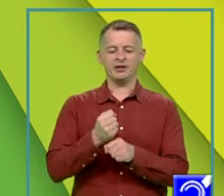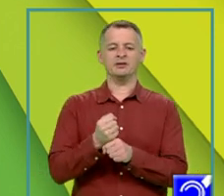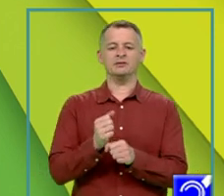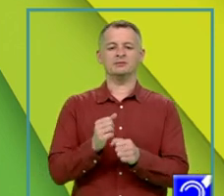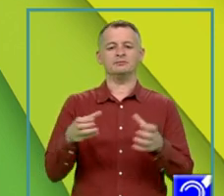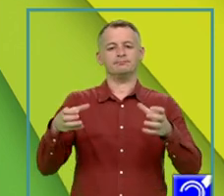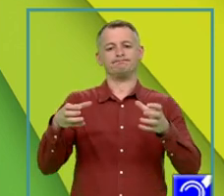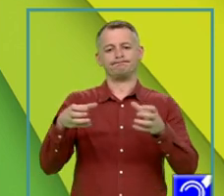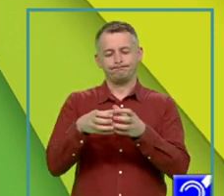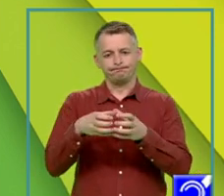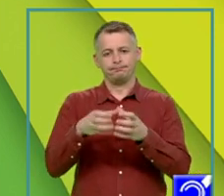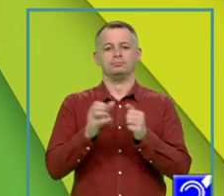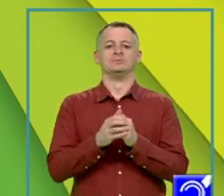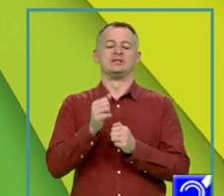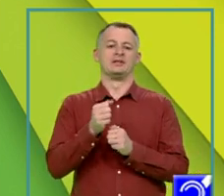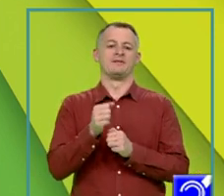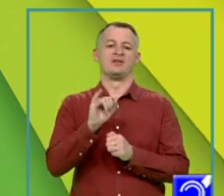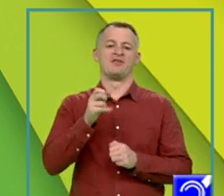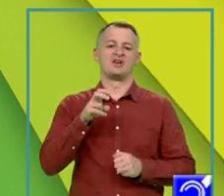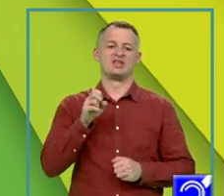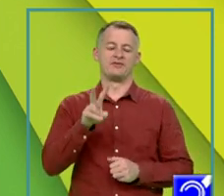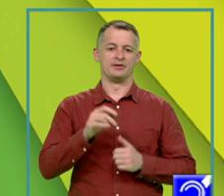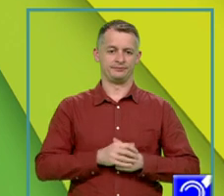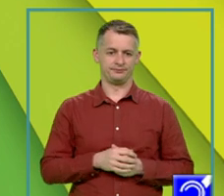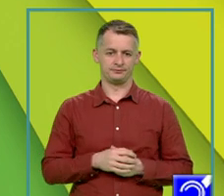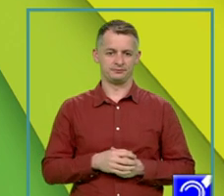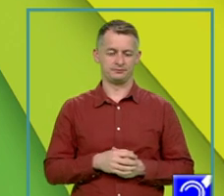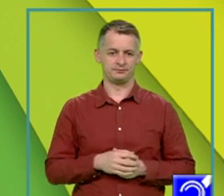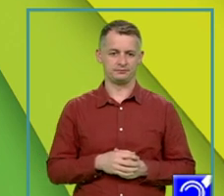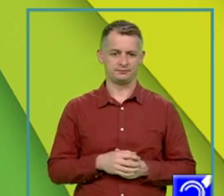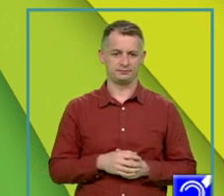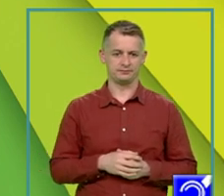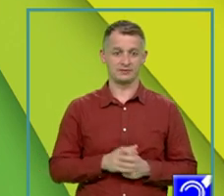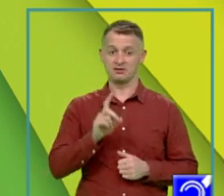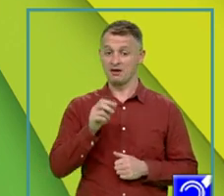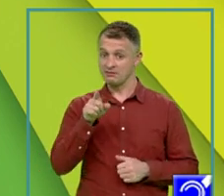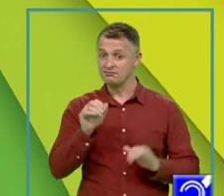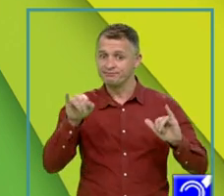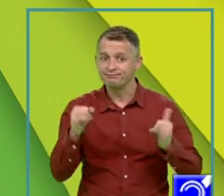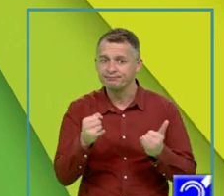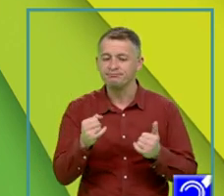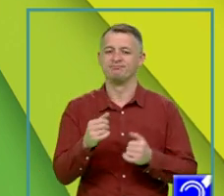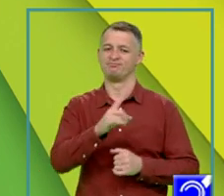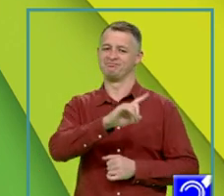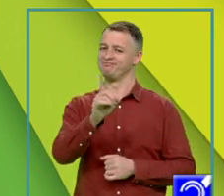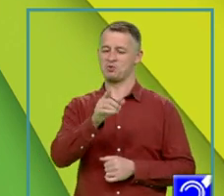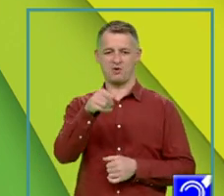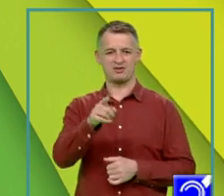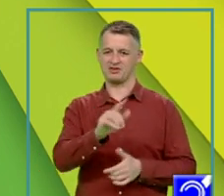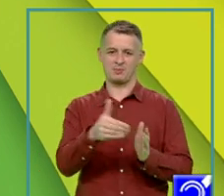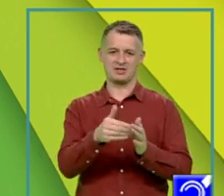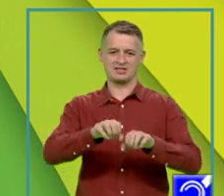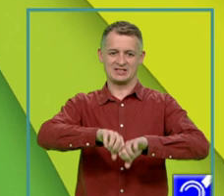din verbul la infinitiv a respecta părinții tăi ți se repet este pronume dar în această situație nu trebuie să